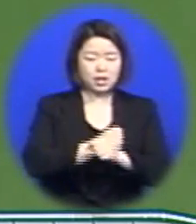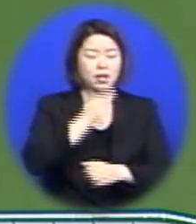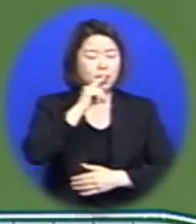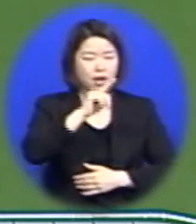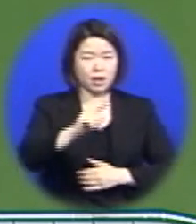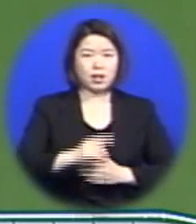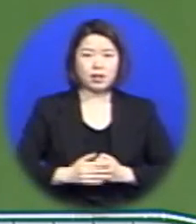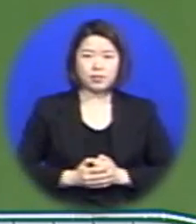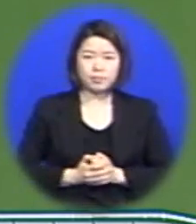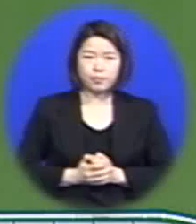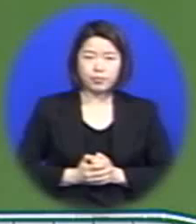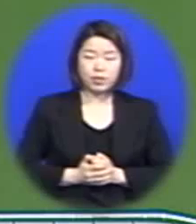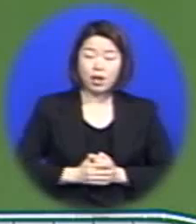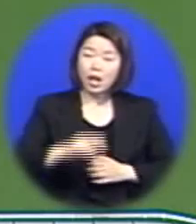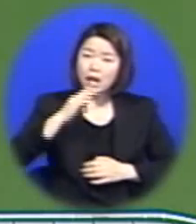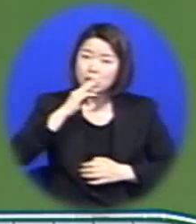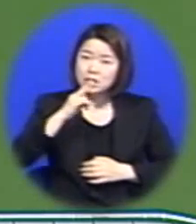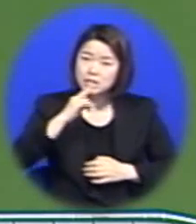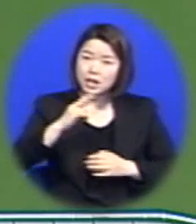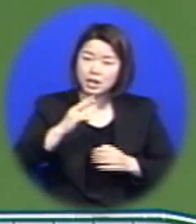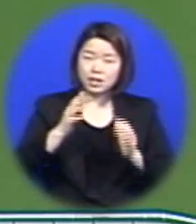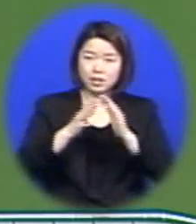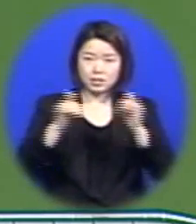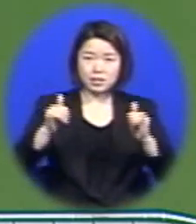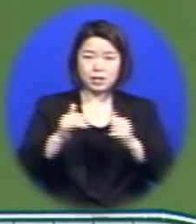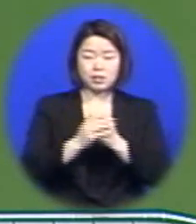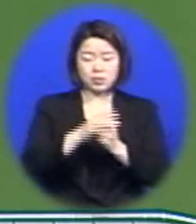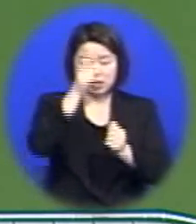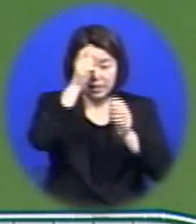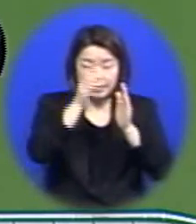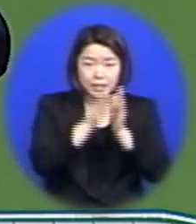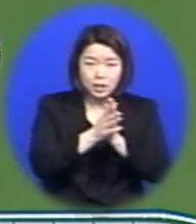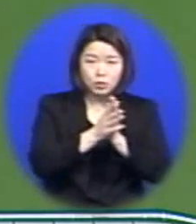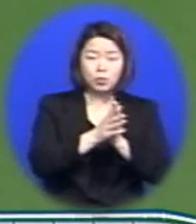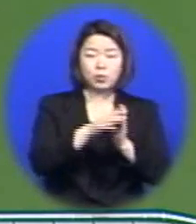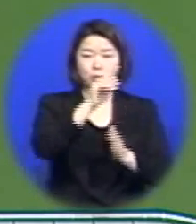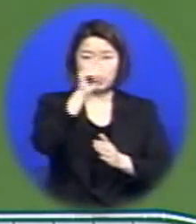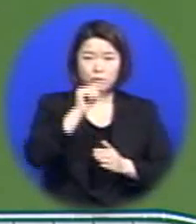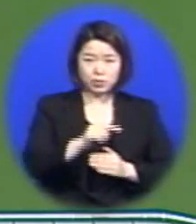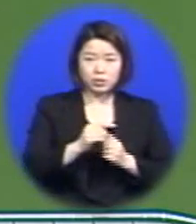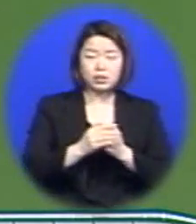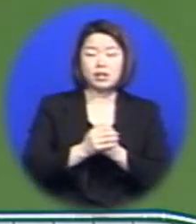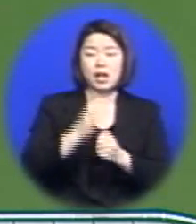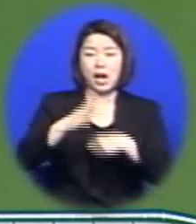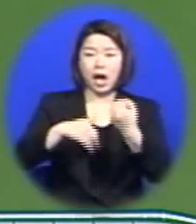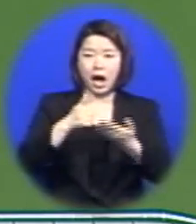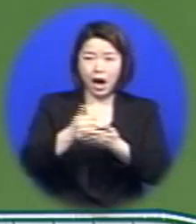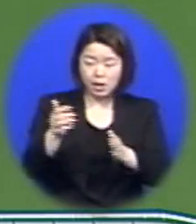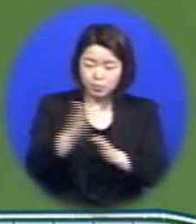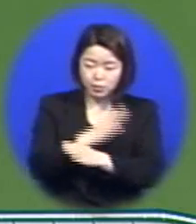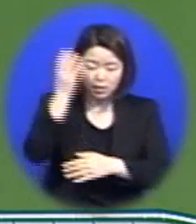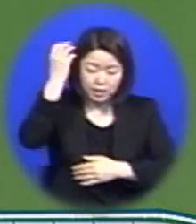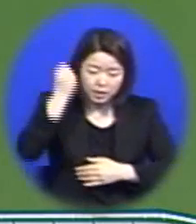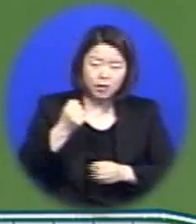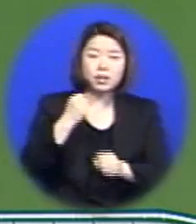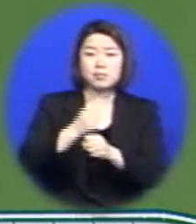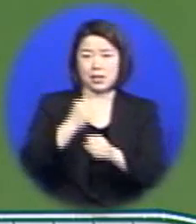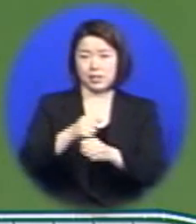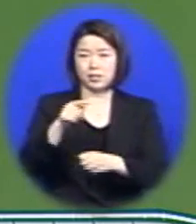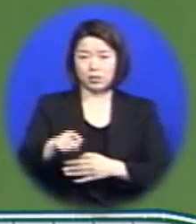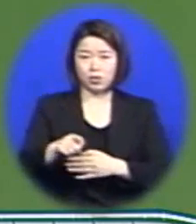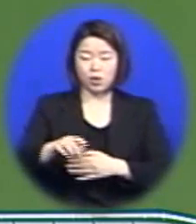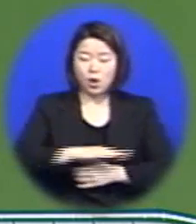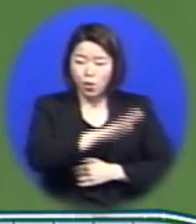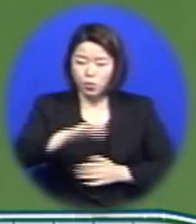하라 이사야는 그렇게 이해했어요 기도란 하나님으로 기억하게 하는 것이라 우리가 끊임없이